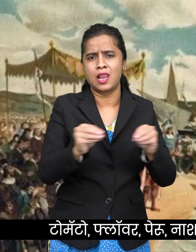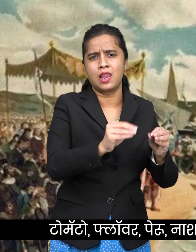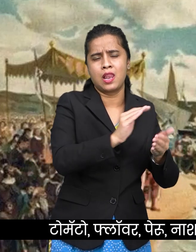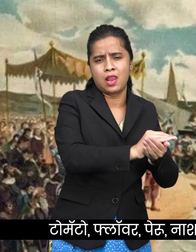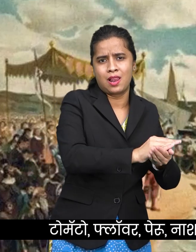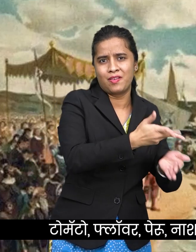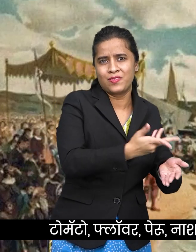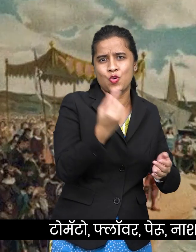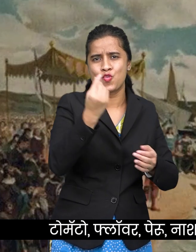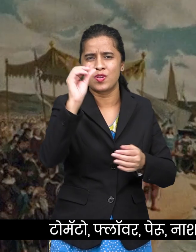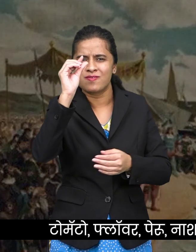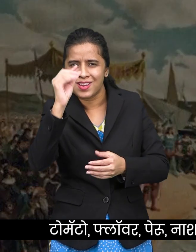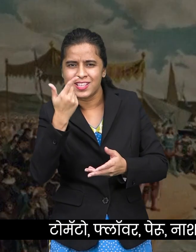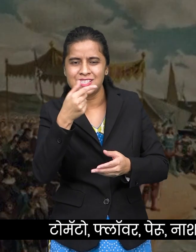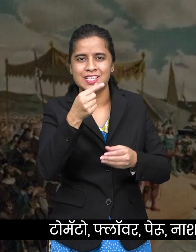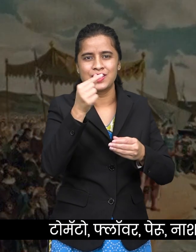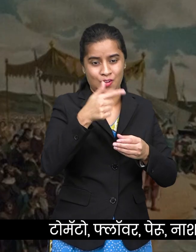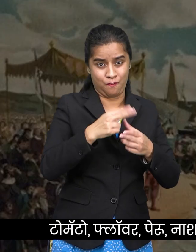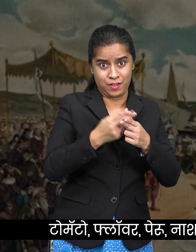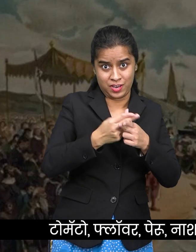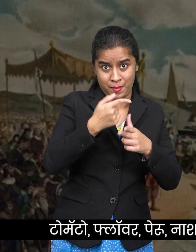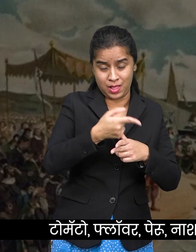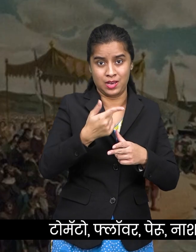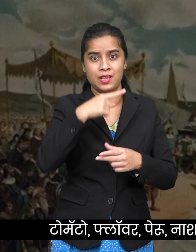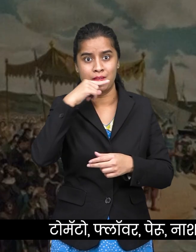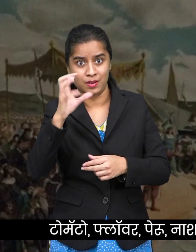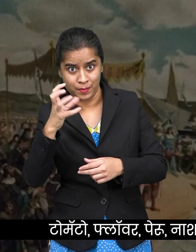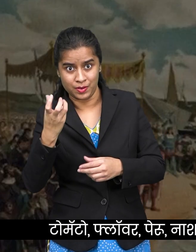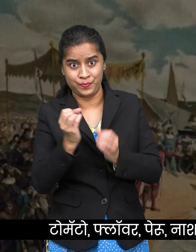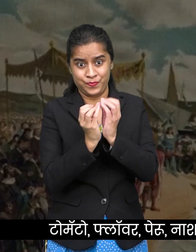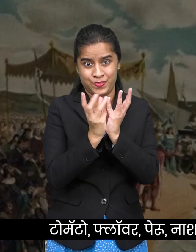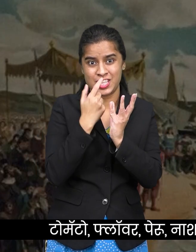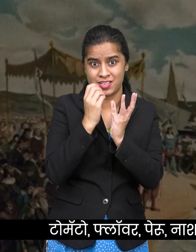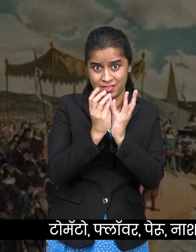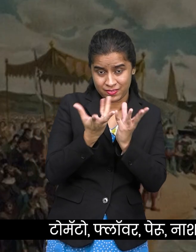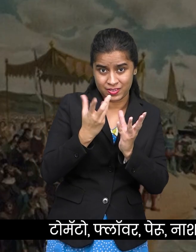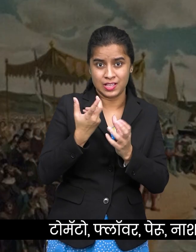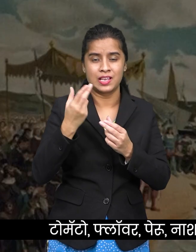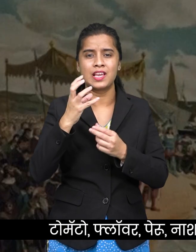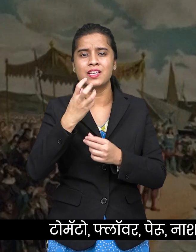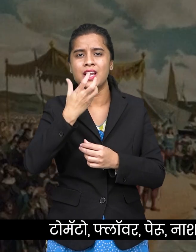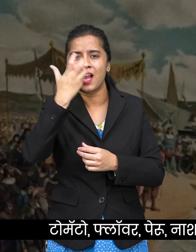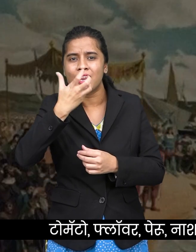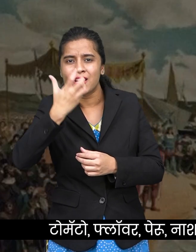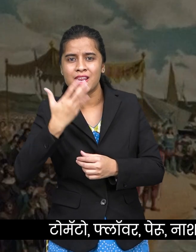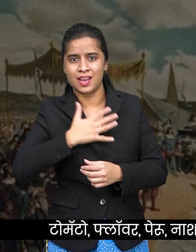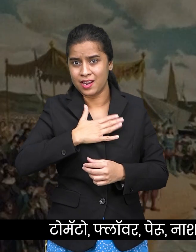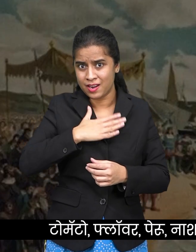टोमॅटो, फ्लावर, पेरू, नाशपती यांसारख्या भाज्यांच्या बिया सोडत.